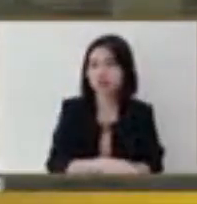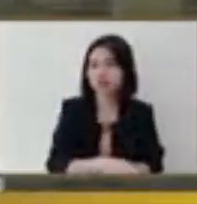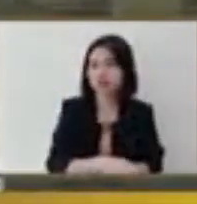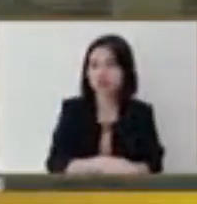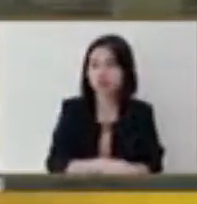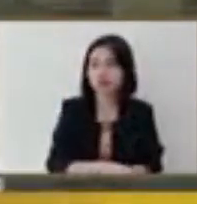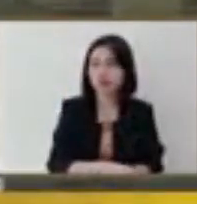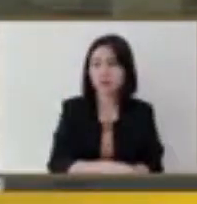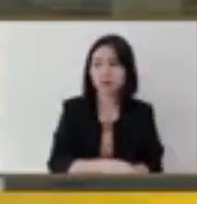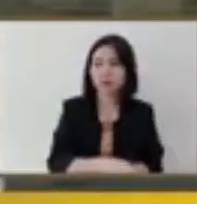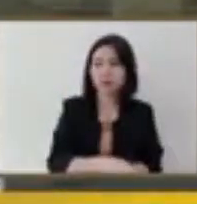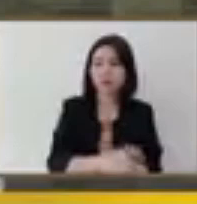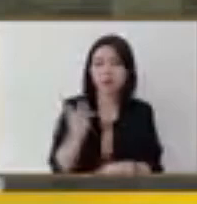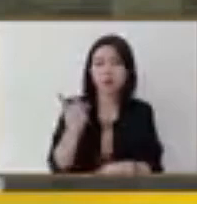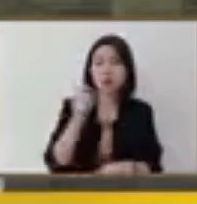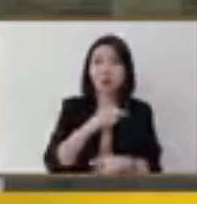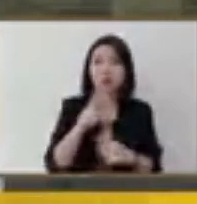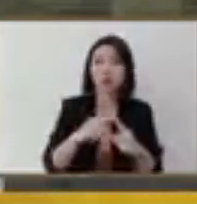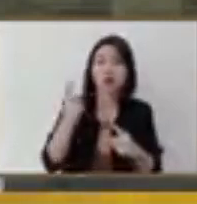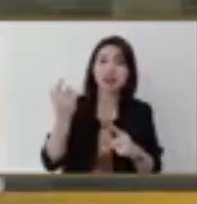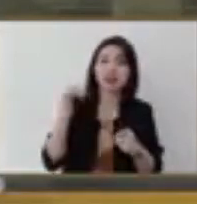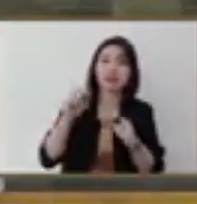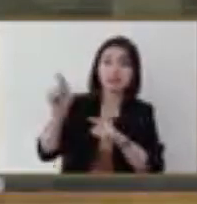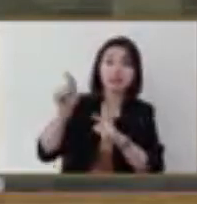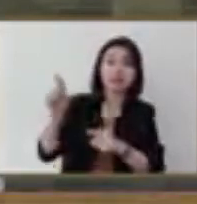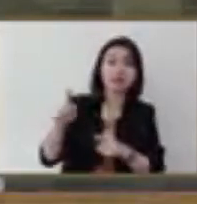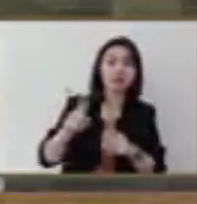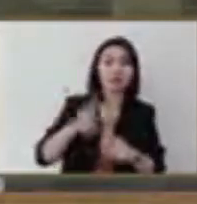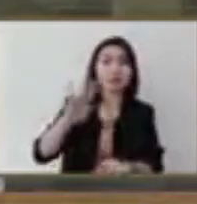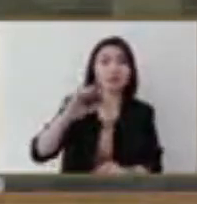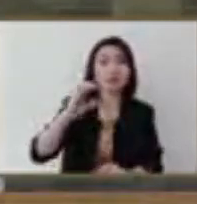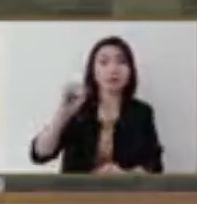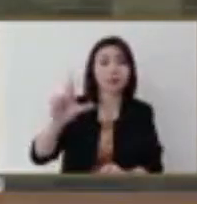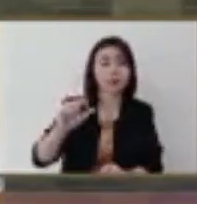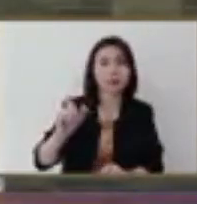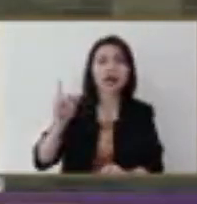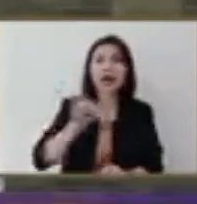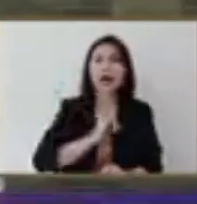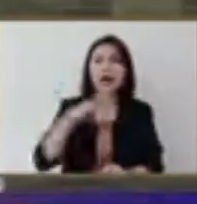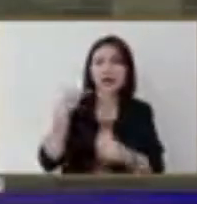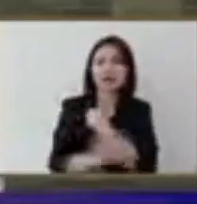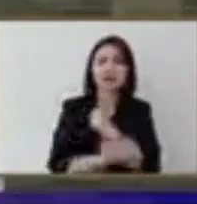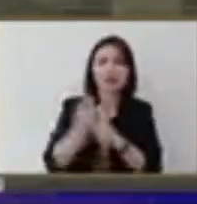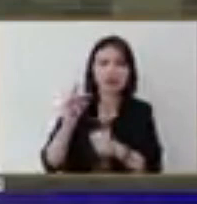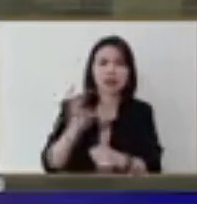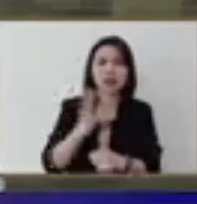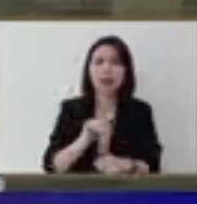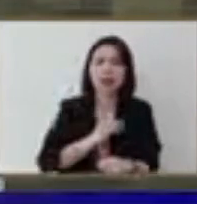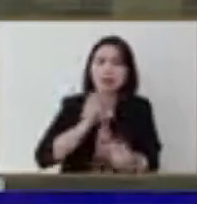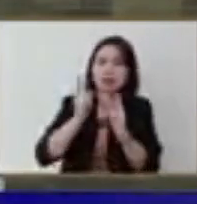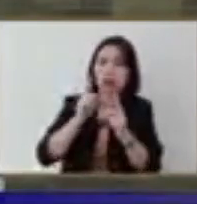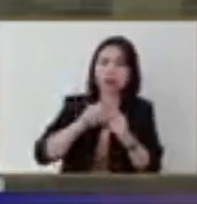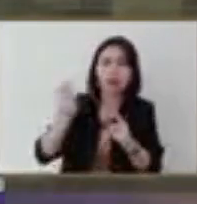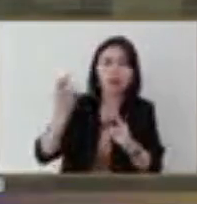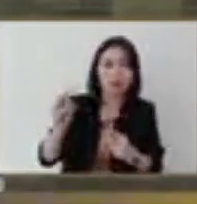medyo umalis, at sa tuwing pupunta ko ng Bicol, ini-invite ko sa kanila, sila at sinasabihan ko sila, kung gusto nyo, pumunta na lang